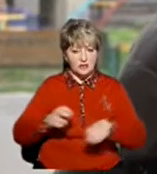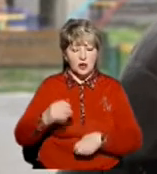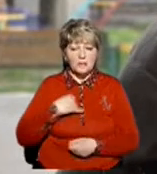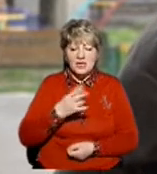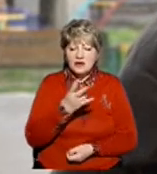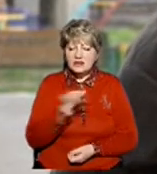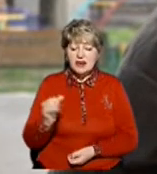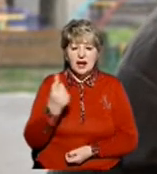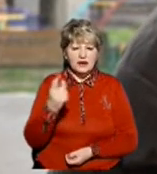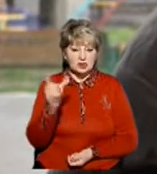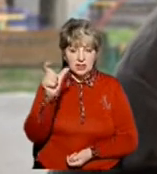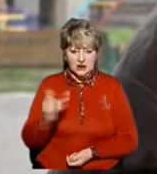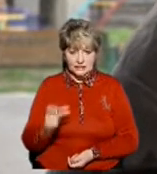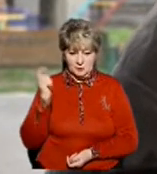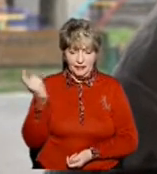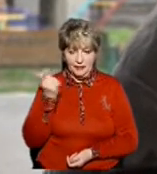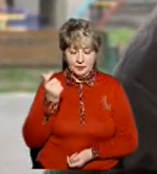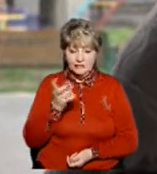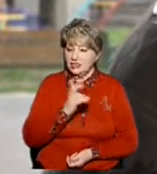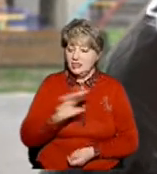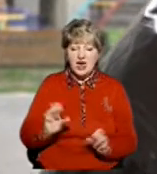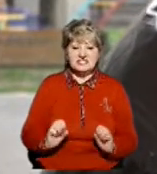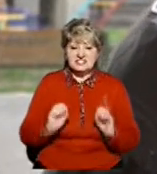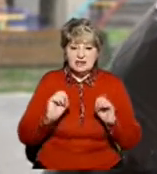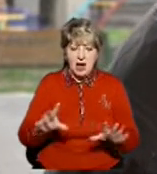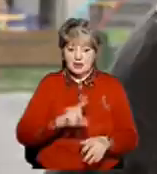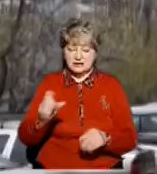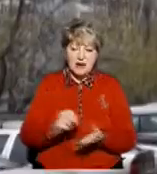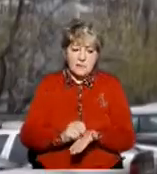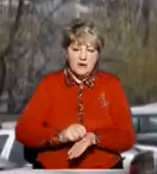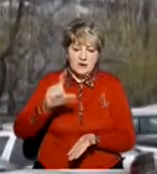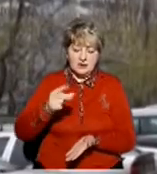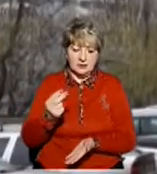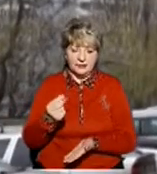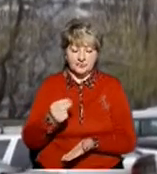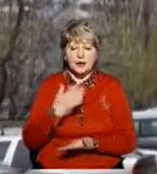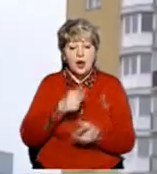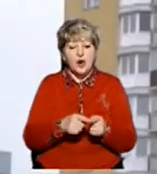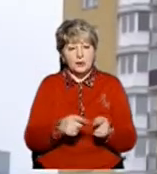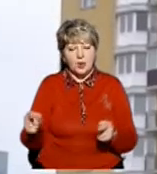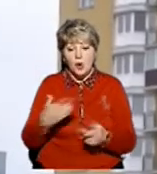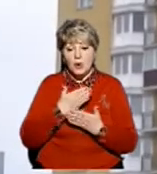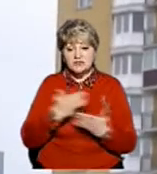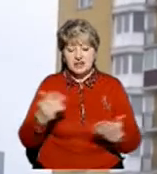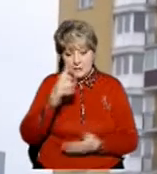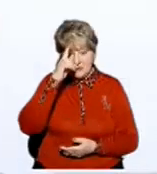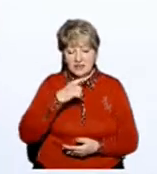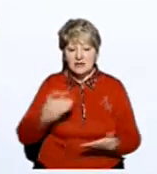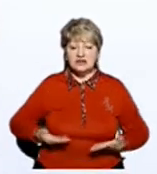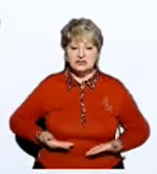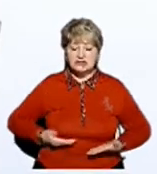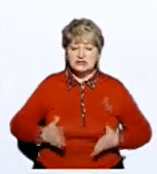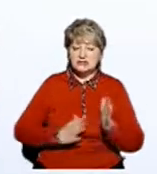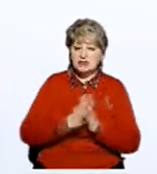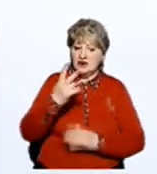жоден клієнт, я вам чесно скажу, жоден клієнт не здав за мародерською ціною. Протягом останнього місяця ціни на оренду житла в Черкасах зросли